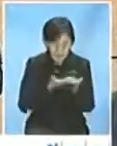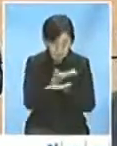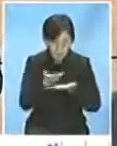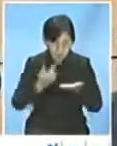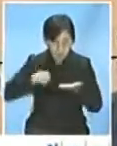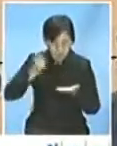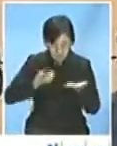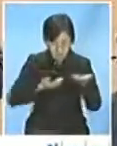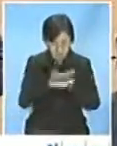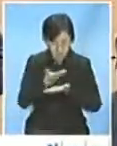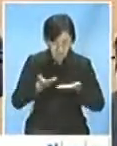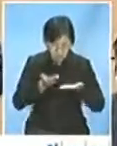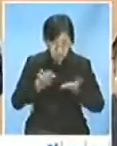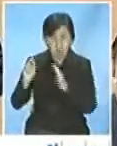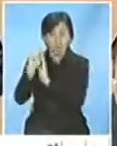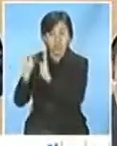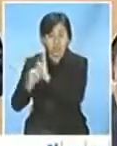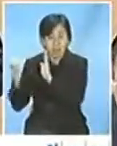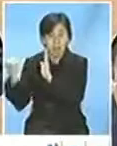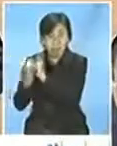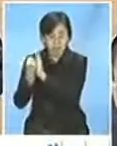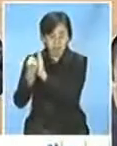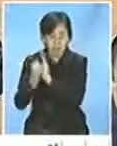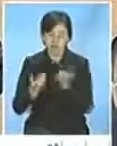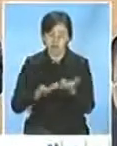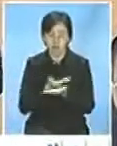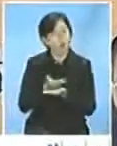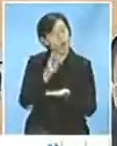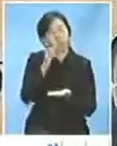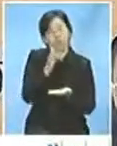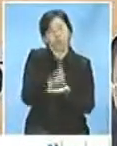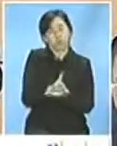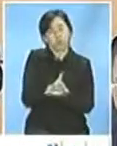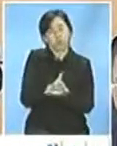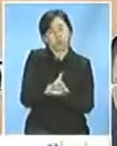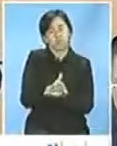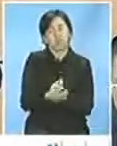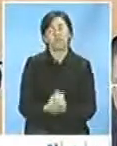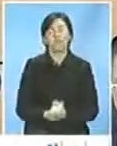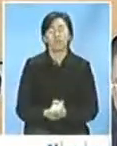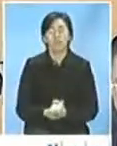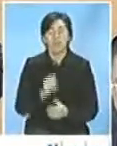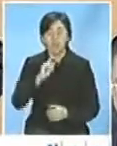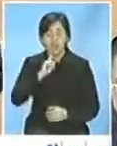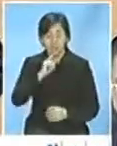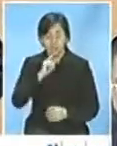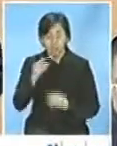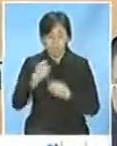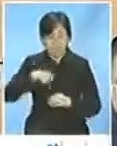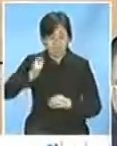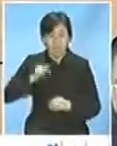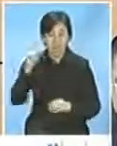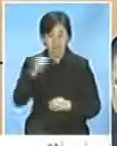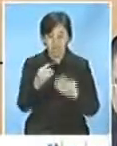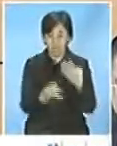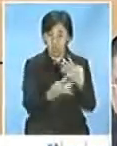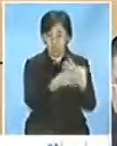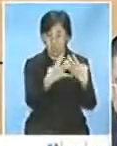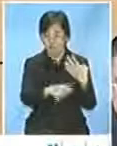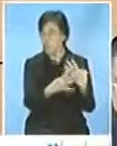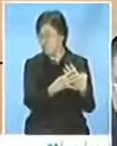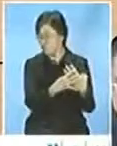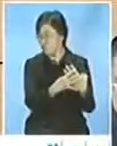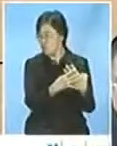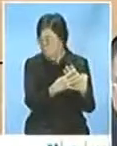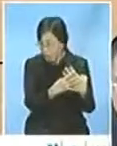ยู่ในศาลให้ยุติการพิจารณาคนที่ศาลพิพากษาแล้วติดคุกแล้วให้ออกมาจากคุกความ